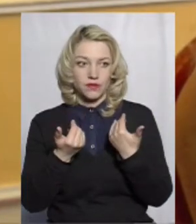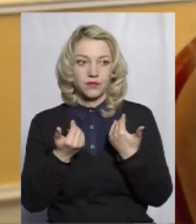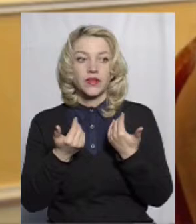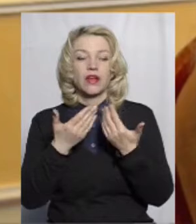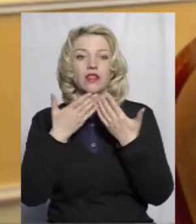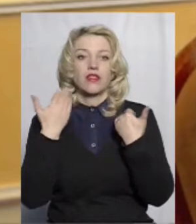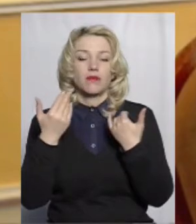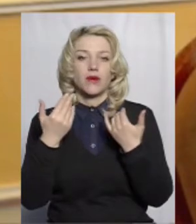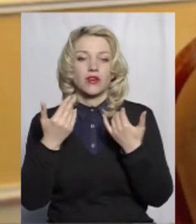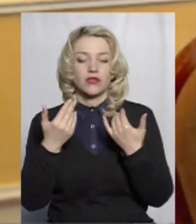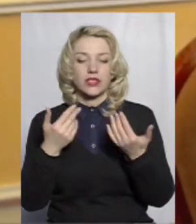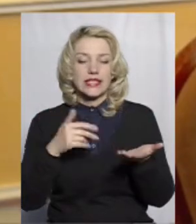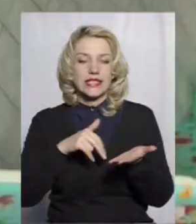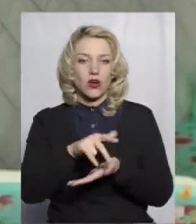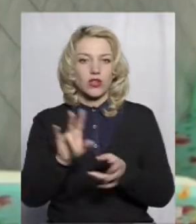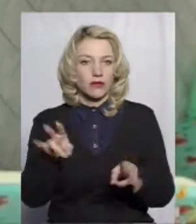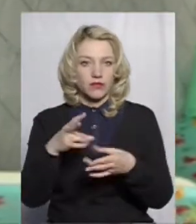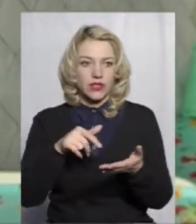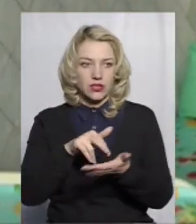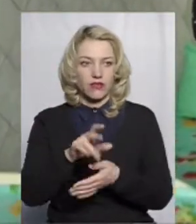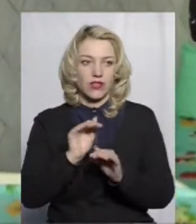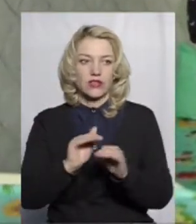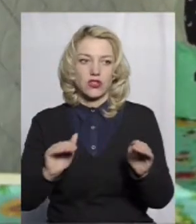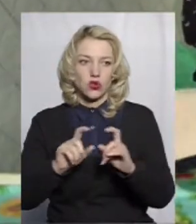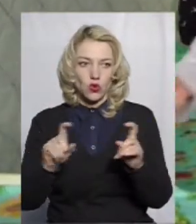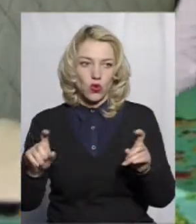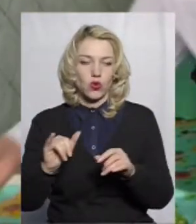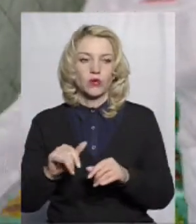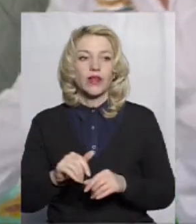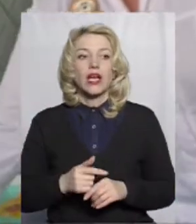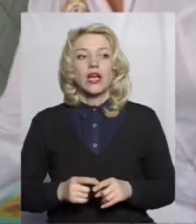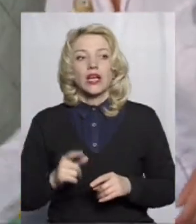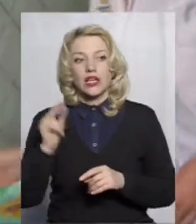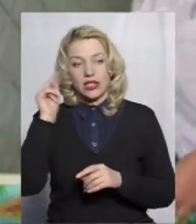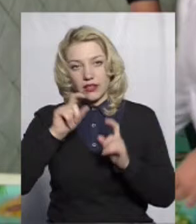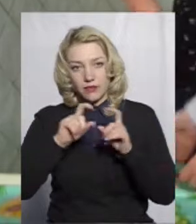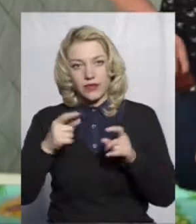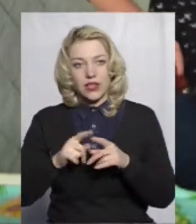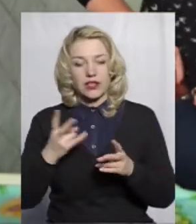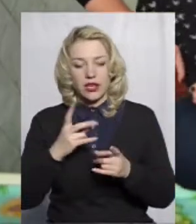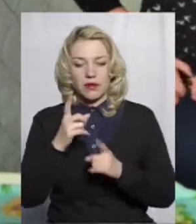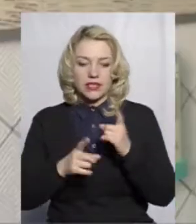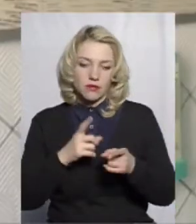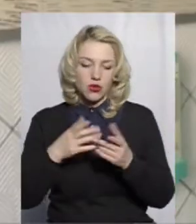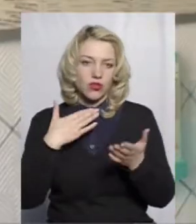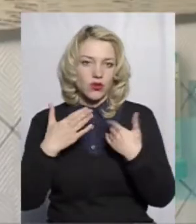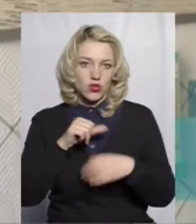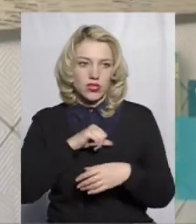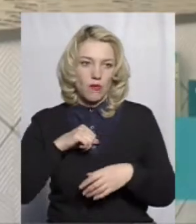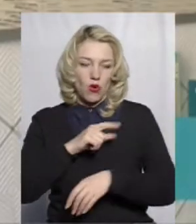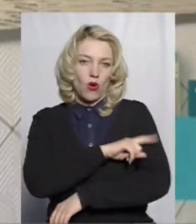не мають заходити в школу або в дитсадок. Змінювати відношення потрібно і серед медичного персоналу, підсумовує Наталія Наглій.